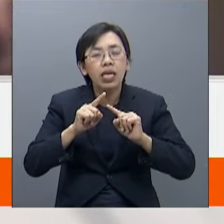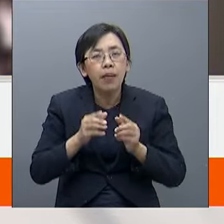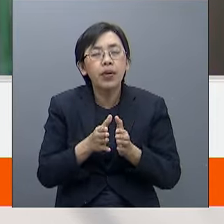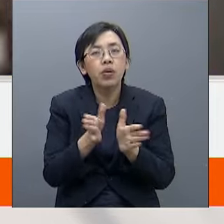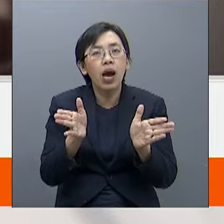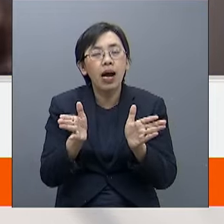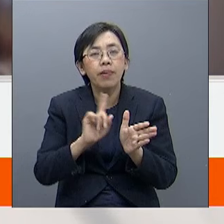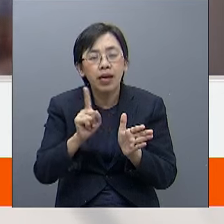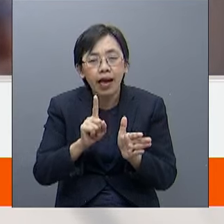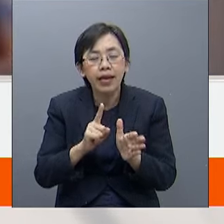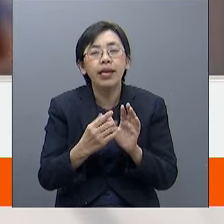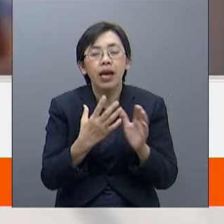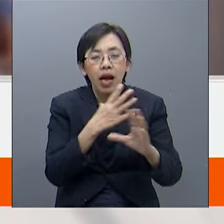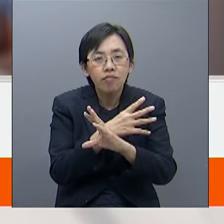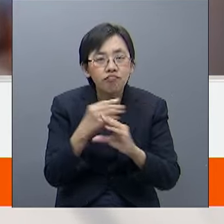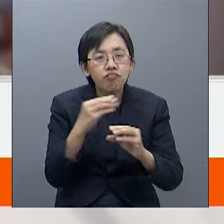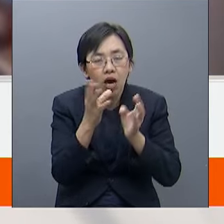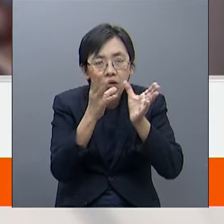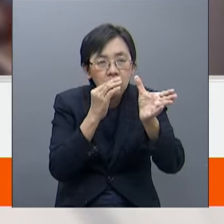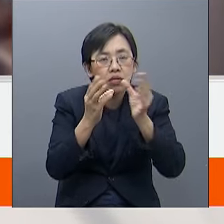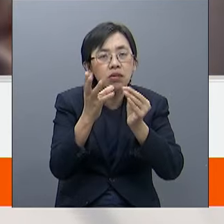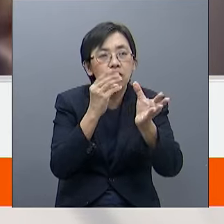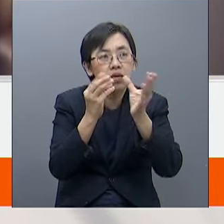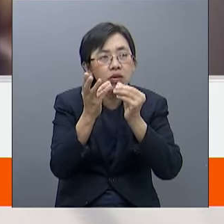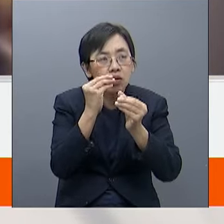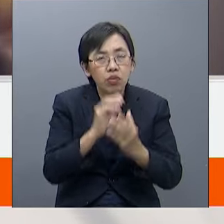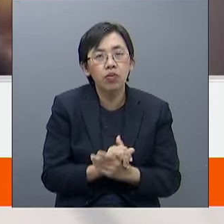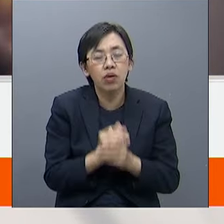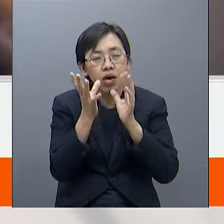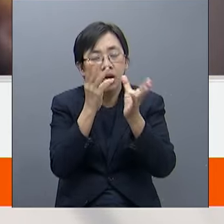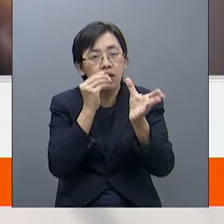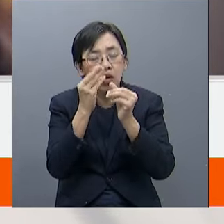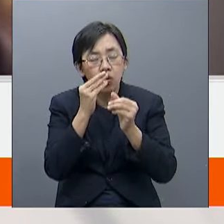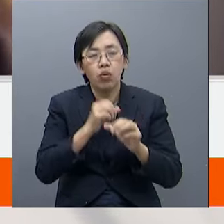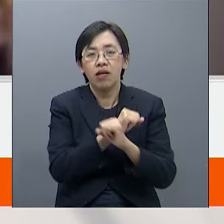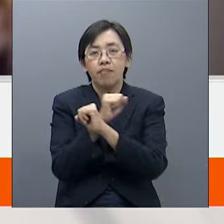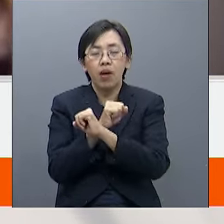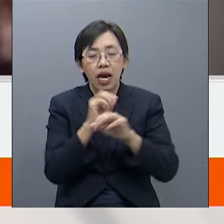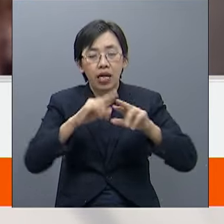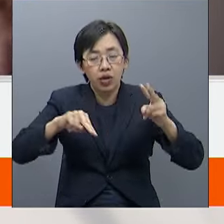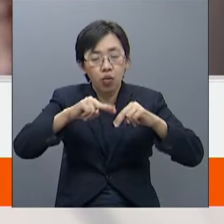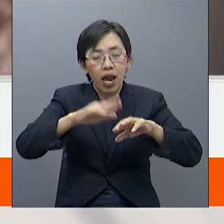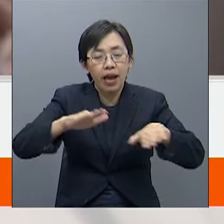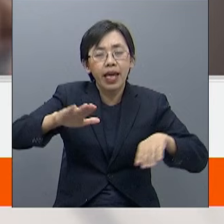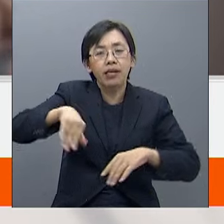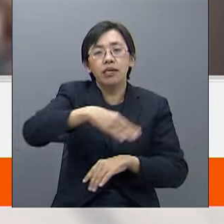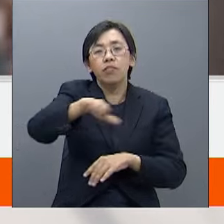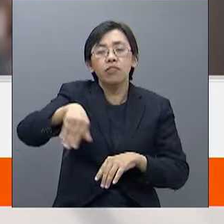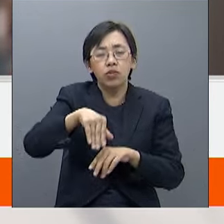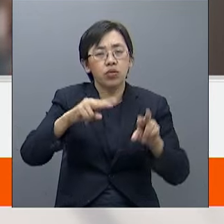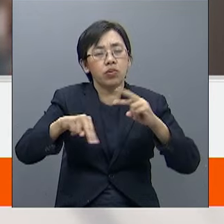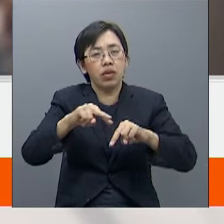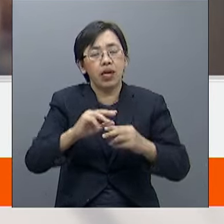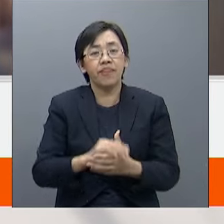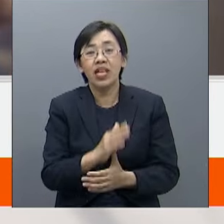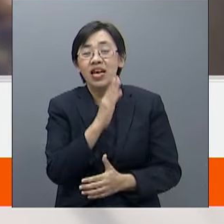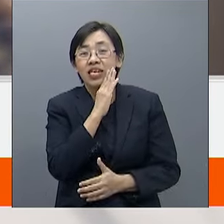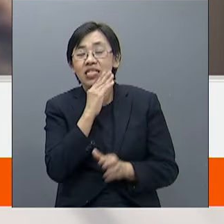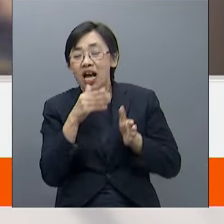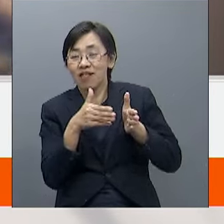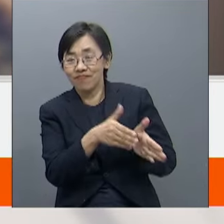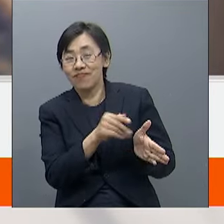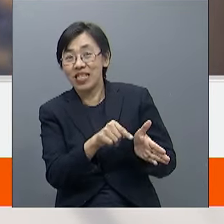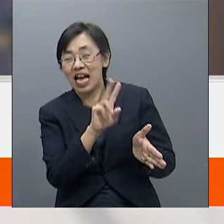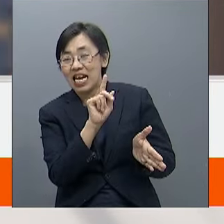การแบ่งปันการเรียนรู ้ ในกรณีอื่นๆแล้วก็เพื่อป้องกันดูแลเด็กทั่วๆไปนะคะเพราะว่าการที่เราจะไปวินิจฉั